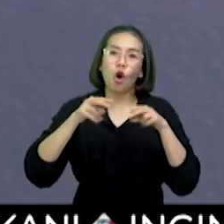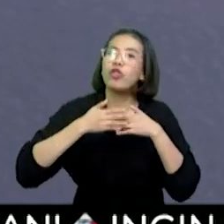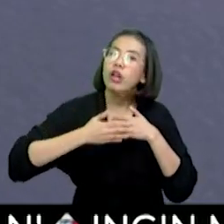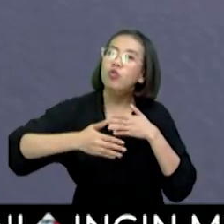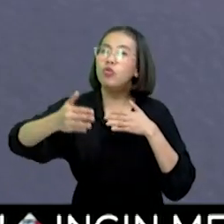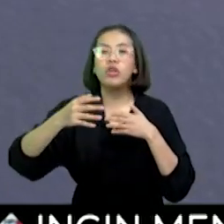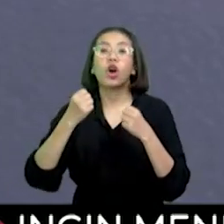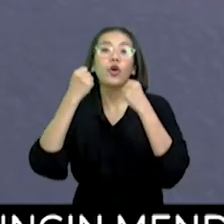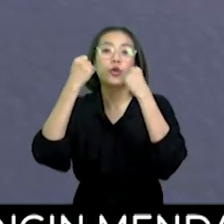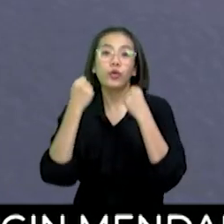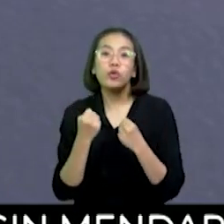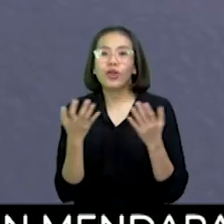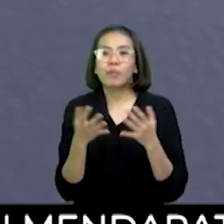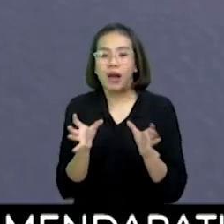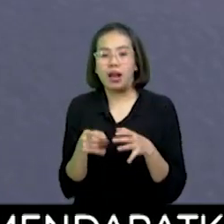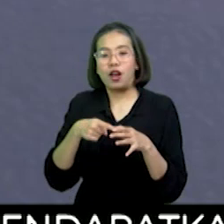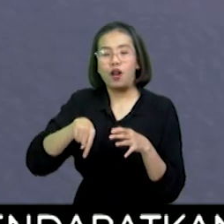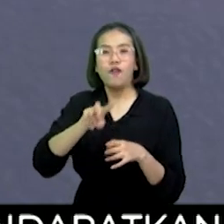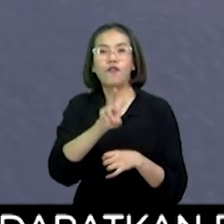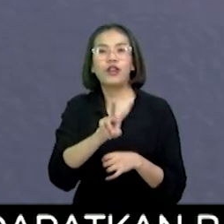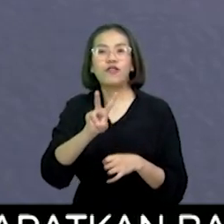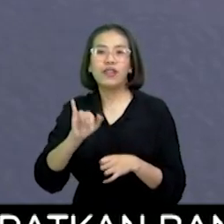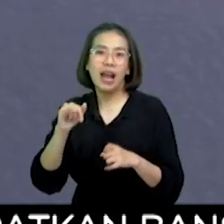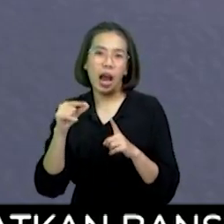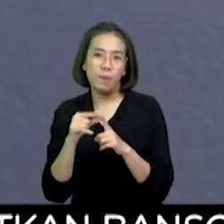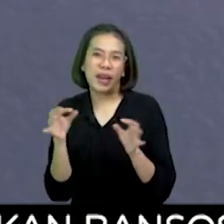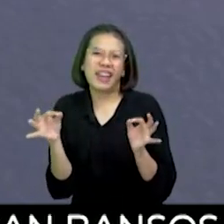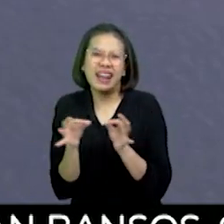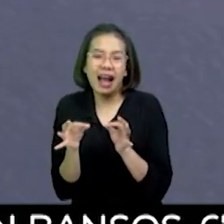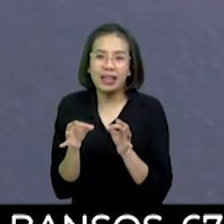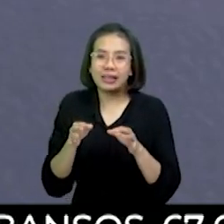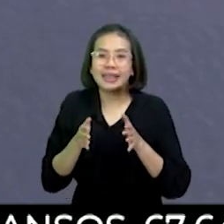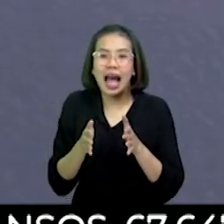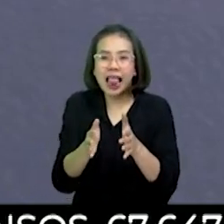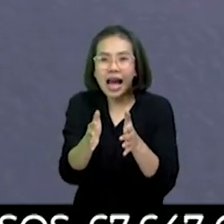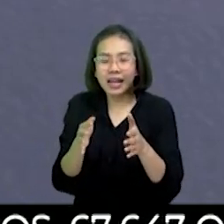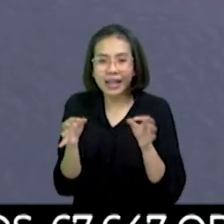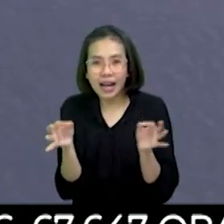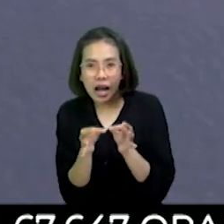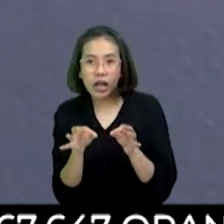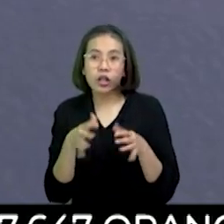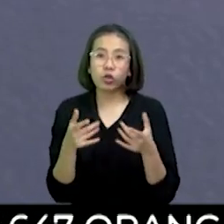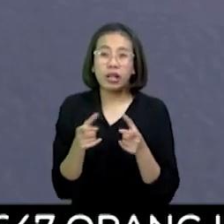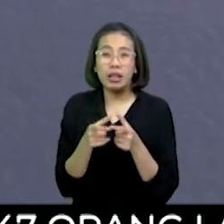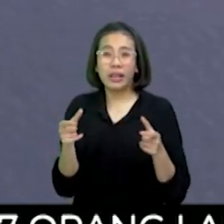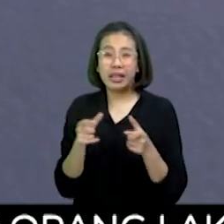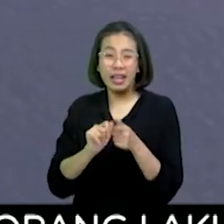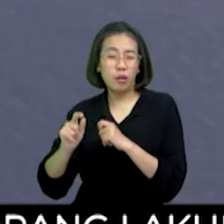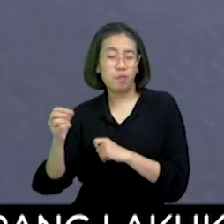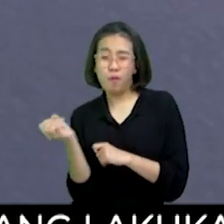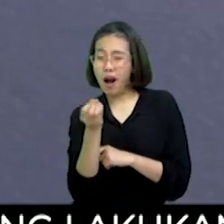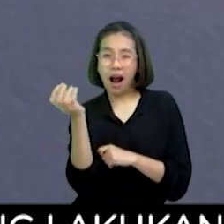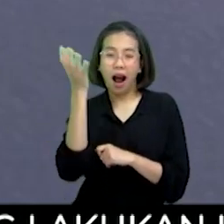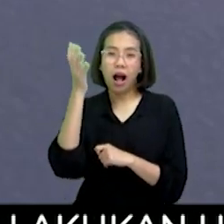mendapatkan tempat duduk di VIP Village dekat dengan paddock circuit. Sementara tiket yang paling mahal dibanderol seharga